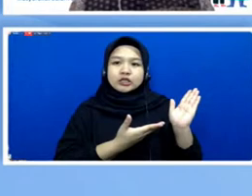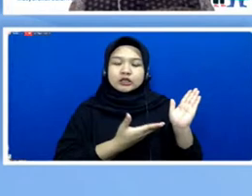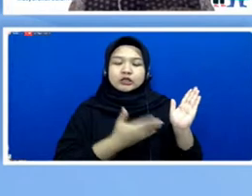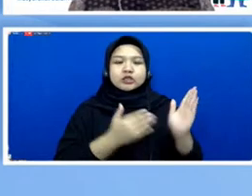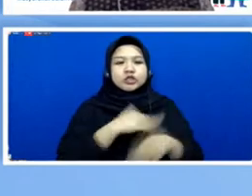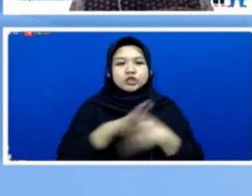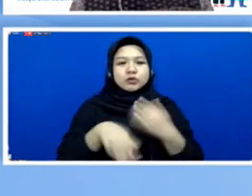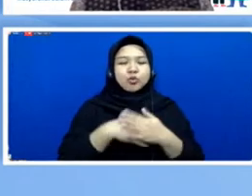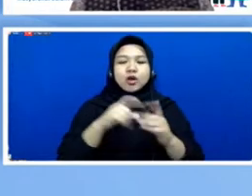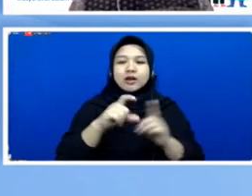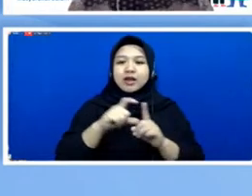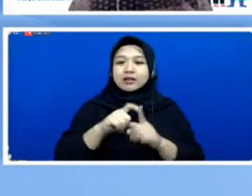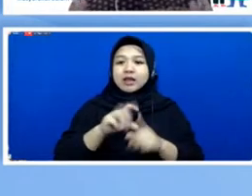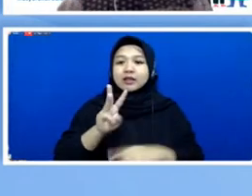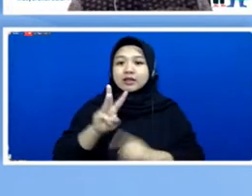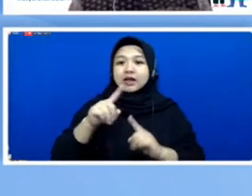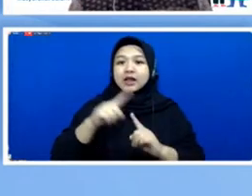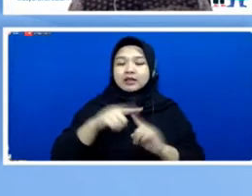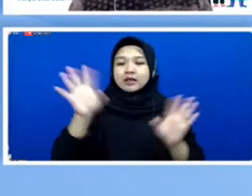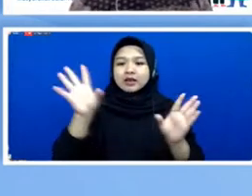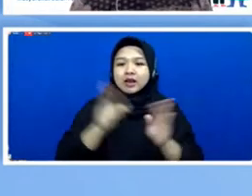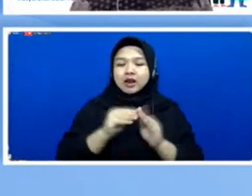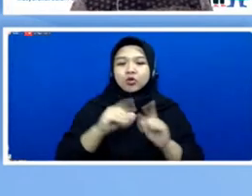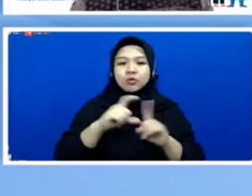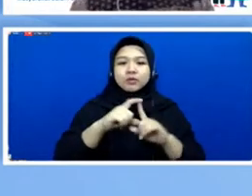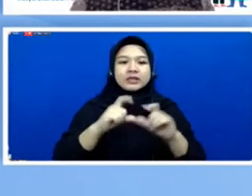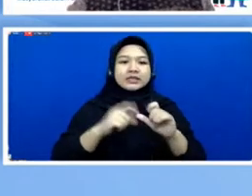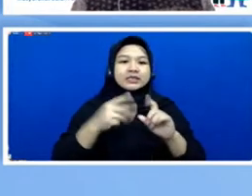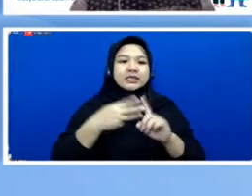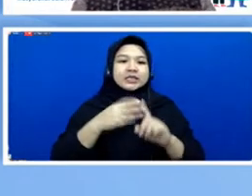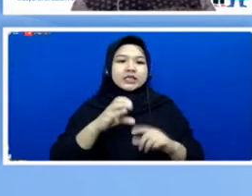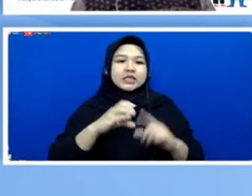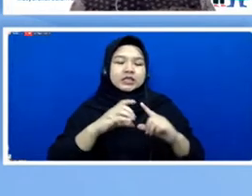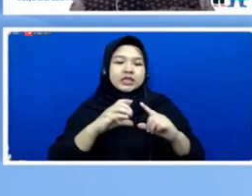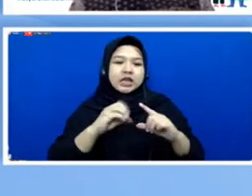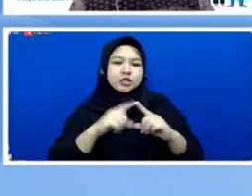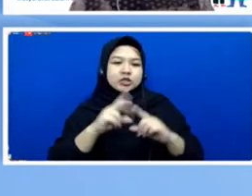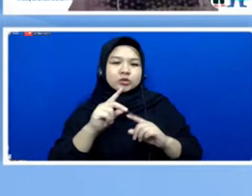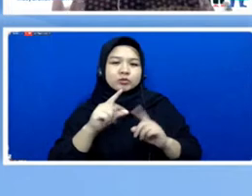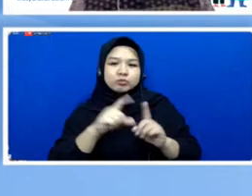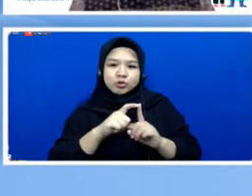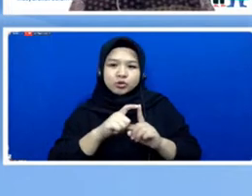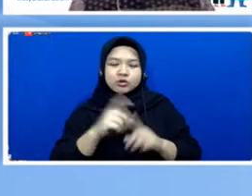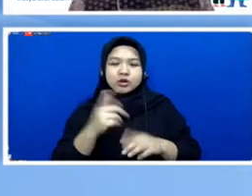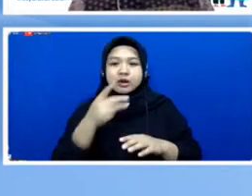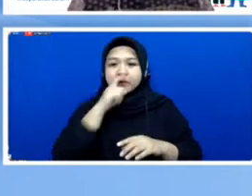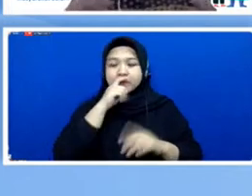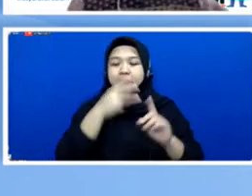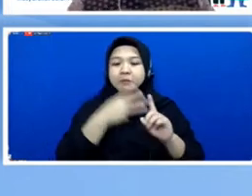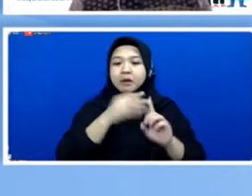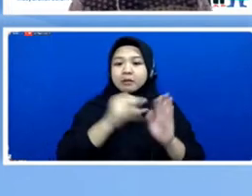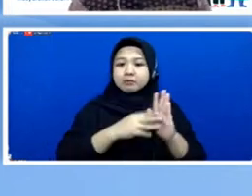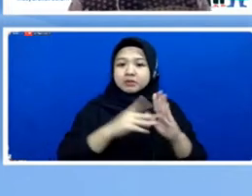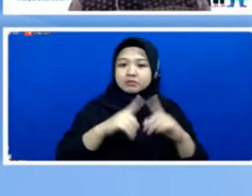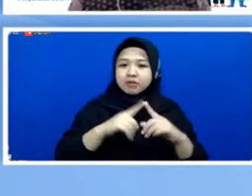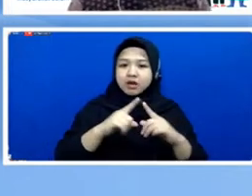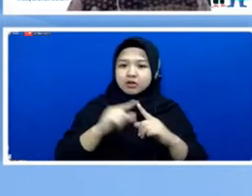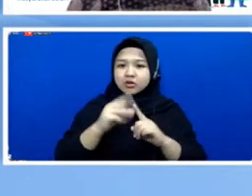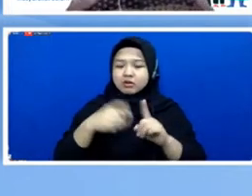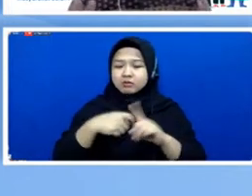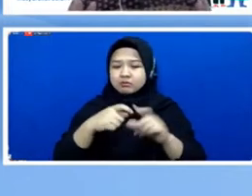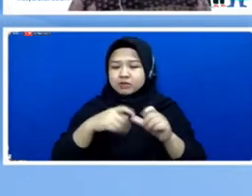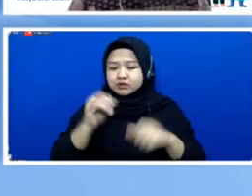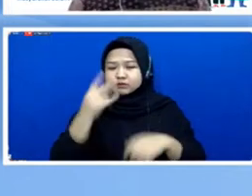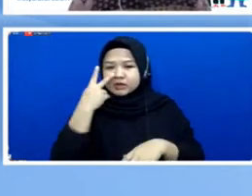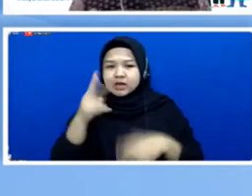data 3T-nya itu kami rangkum di dashboard. Jadi pemerintah daerah, kalau di sini ada Pak Bima Arya dan dari Apeksi, bisa melihat bagaimana